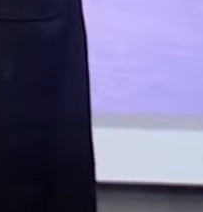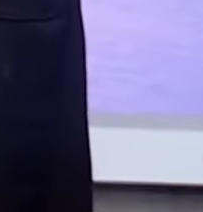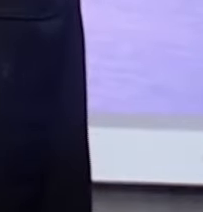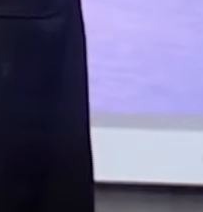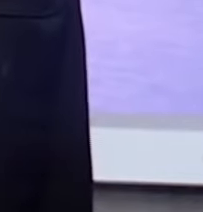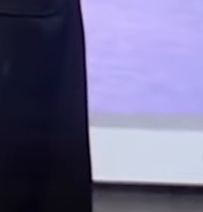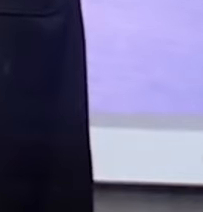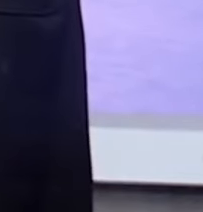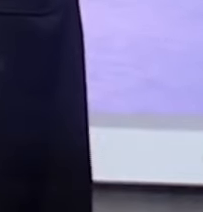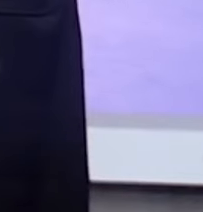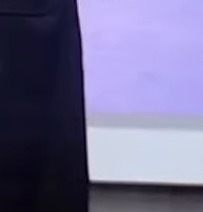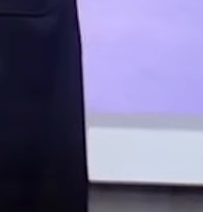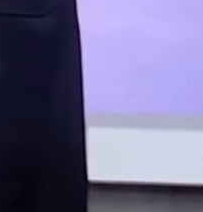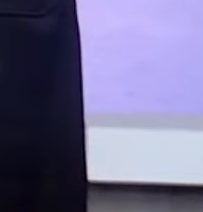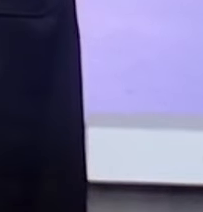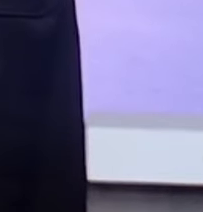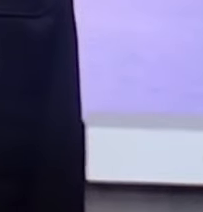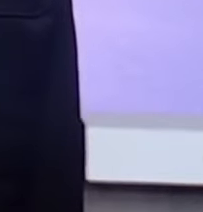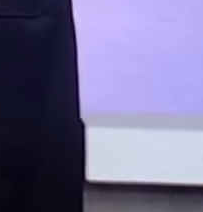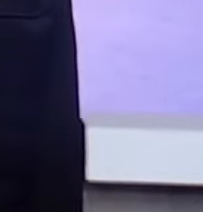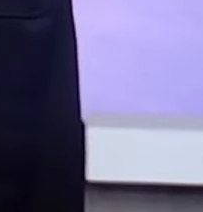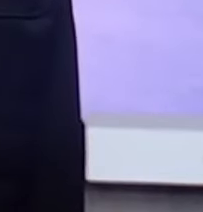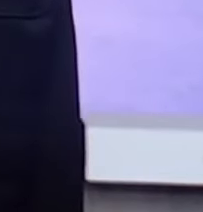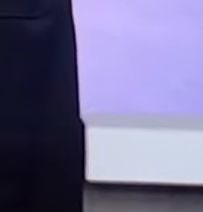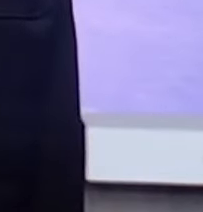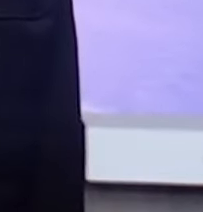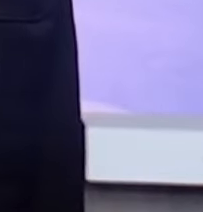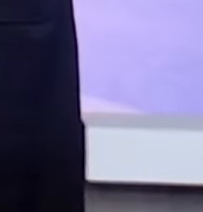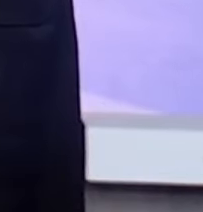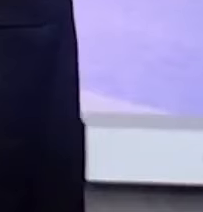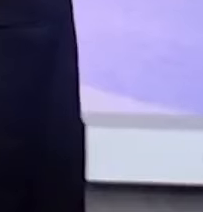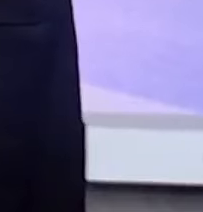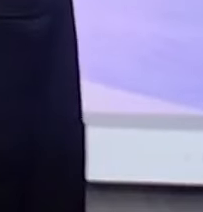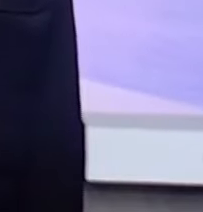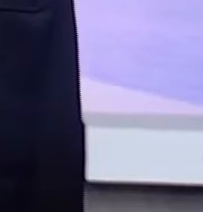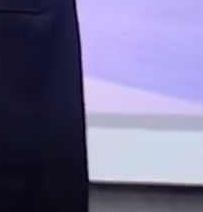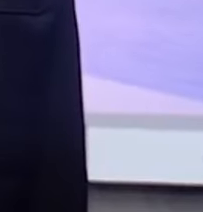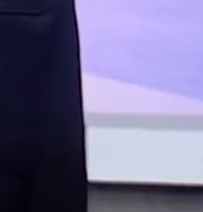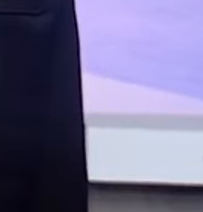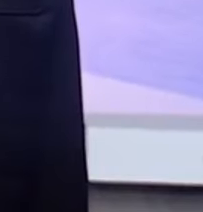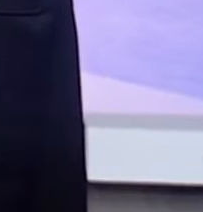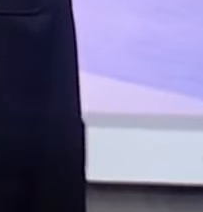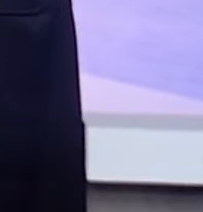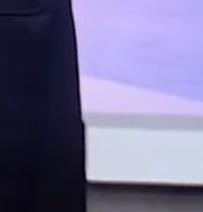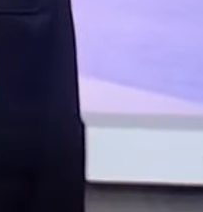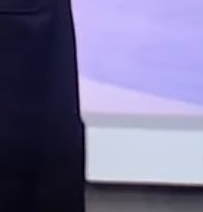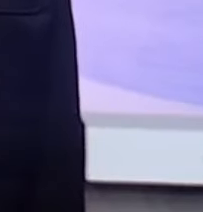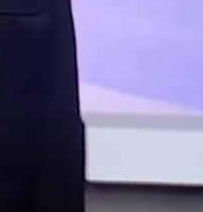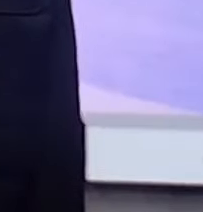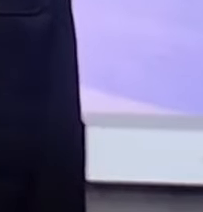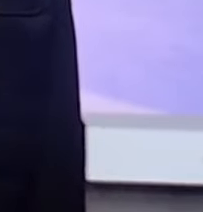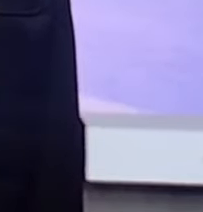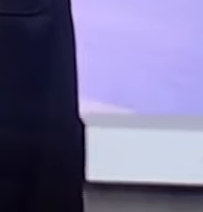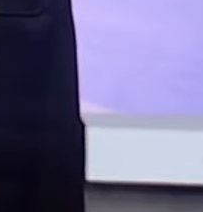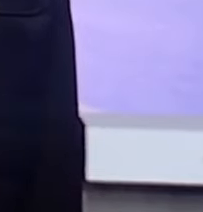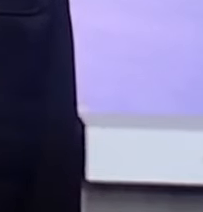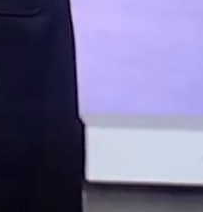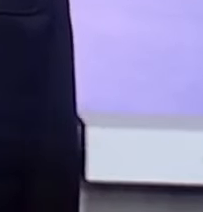saksi. Mag-subscribe sa GMA Integrated News sa YouTube at para sa mga kapuso abroad, samahan niyo kami sa GMA Pinoy TV